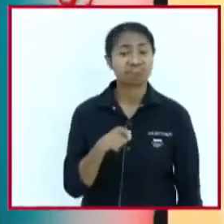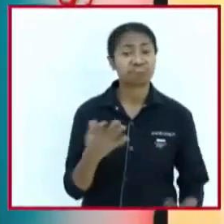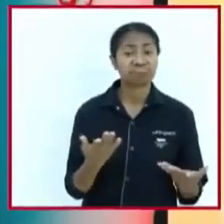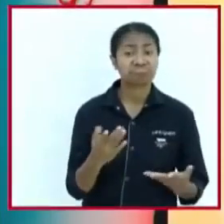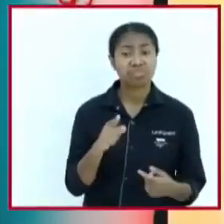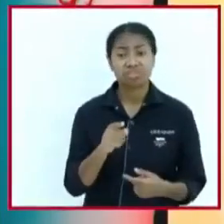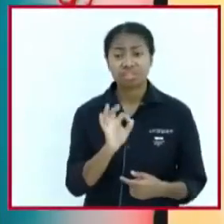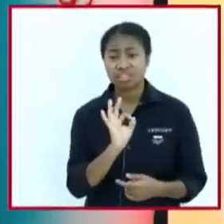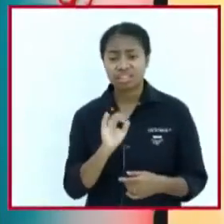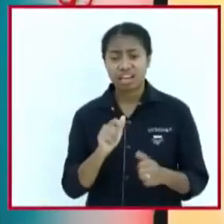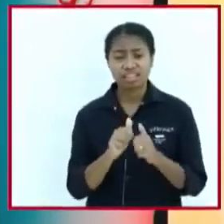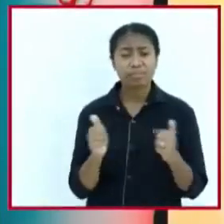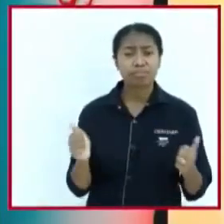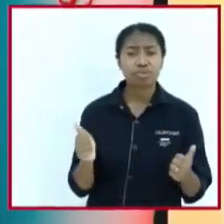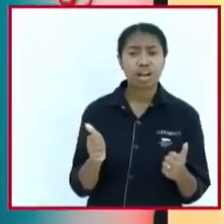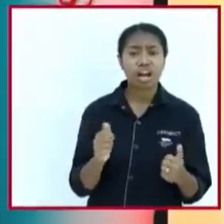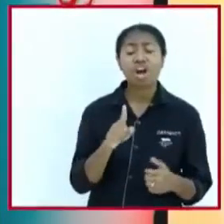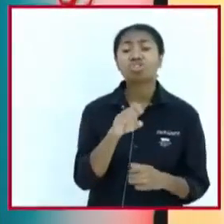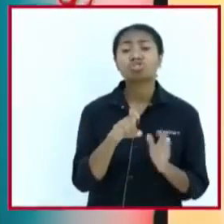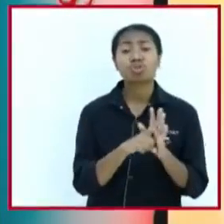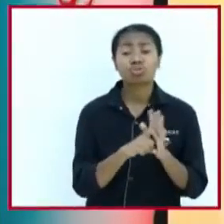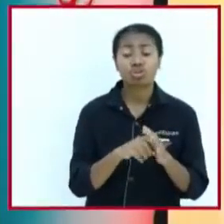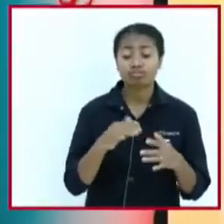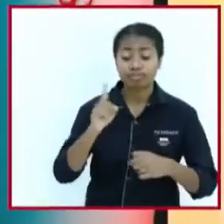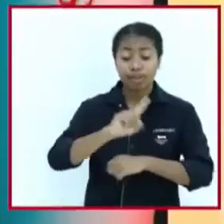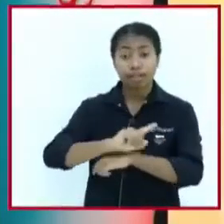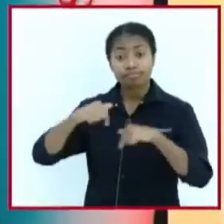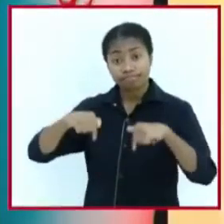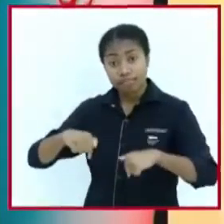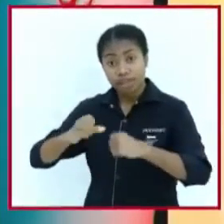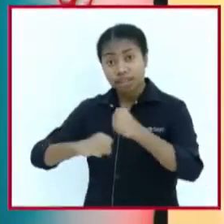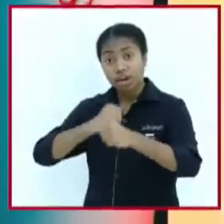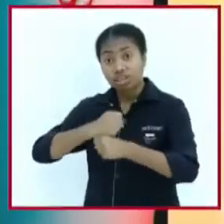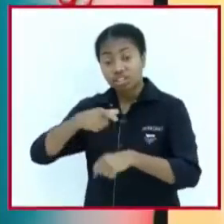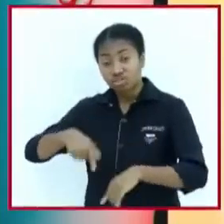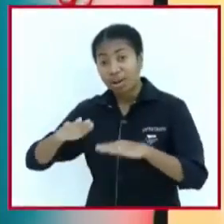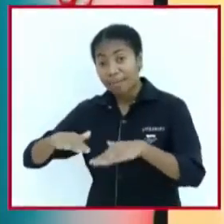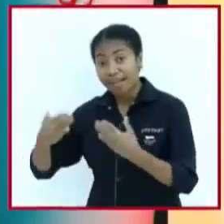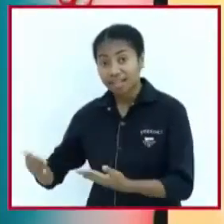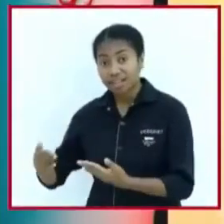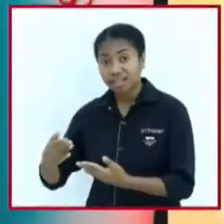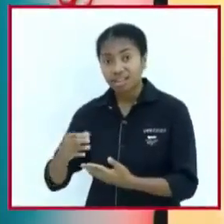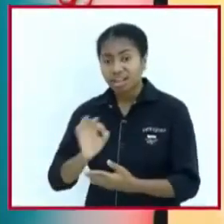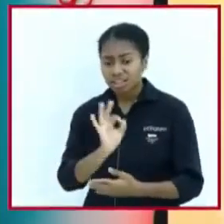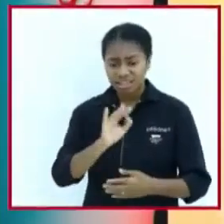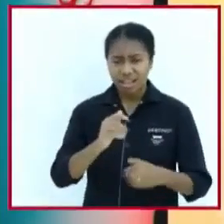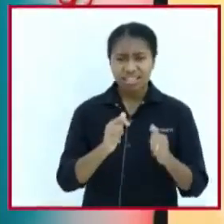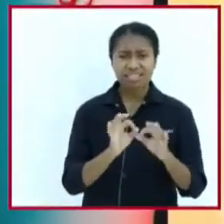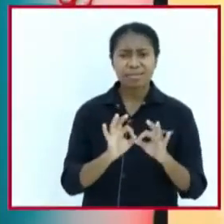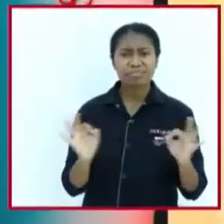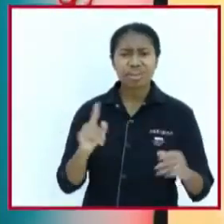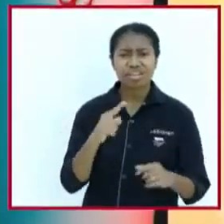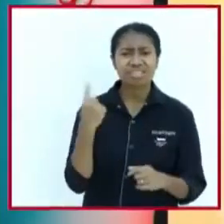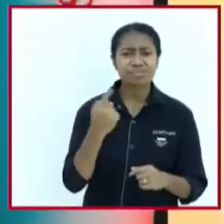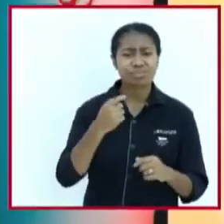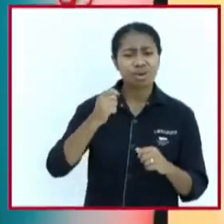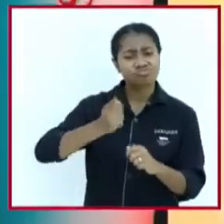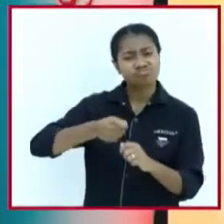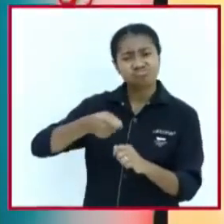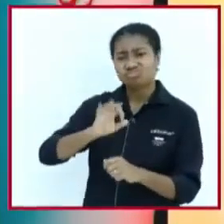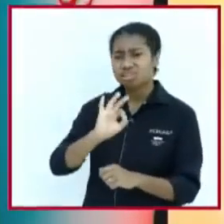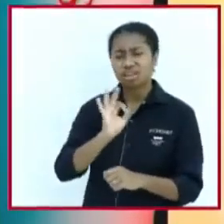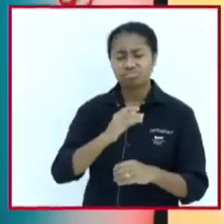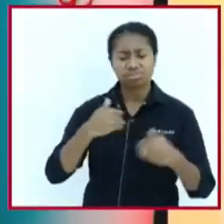Tahun ini korban lagi berikut lagi berikut lagi sampai kapan hukum Taurat tidak mungkin menyempurnakan mereka yang datang yang